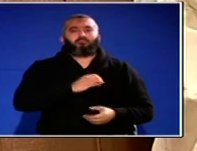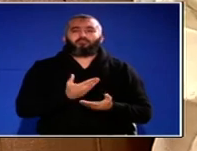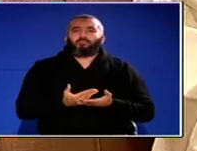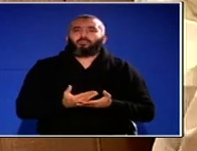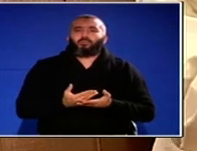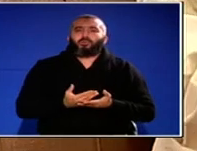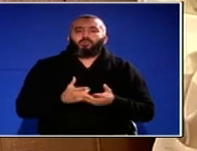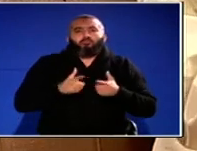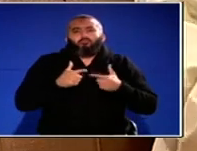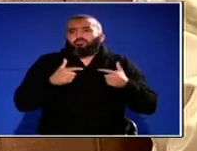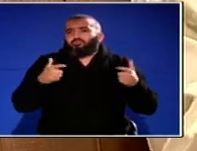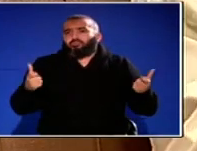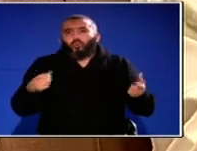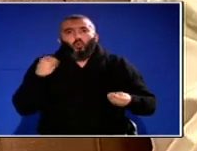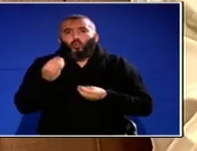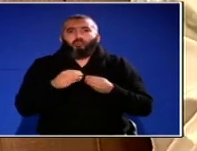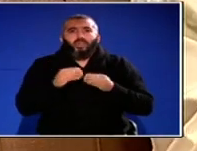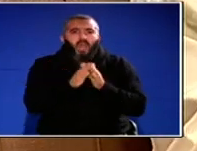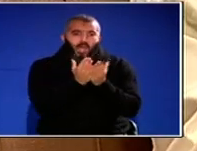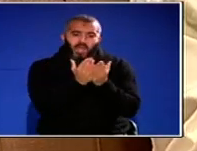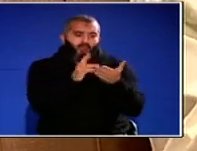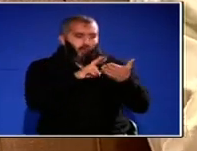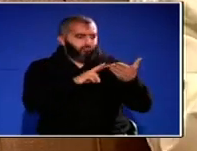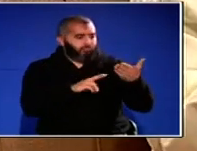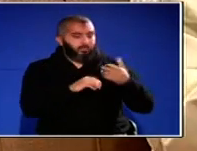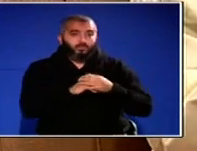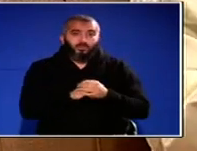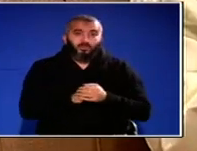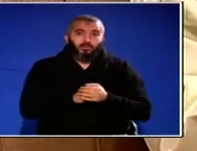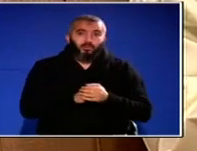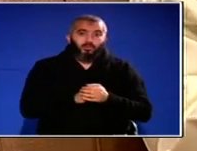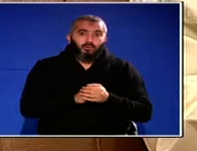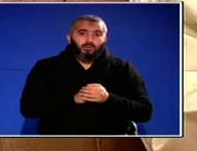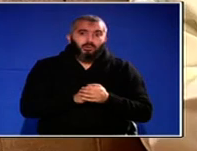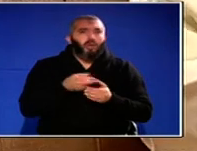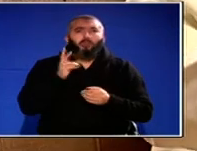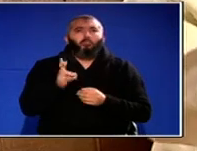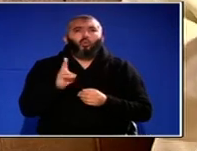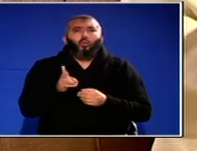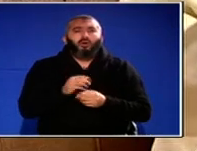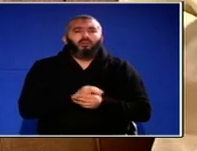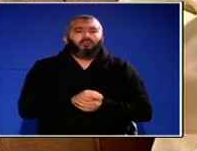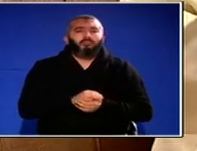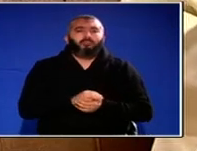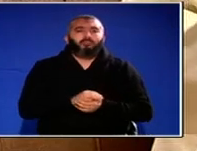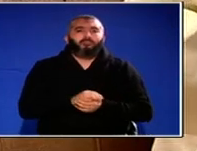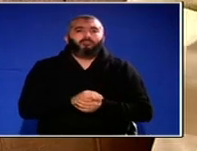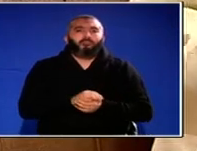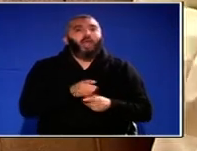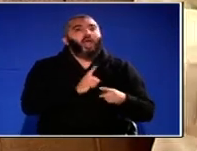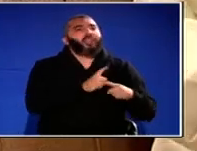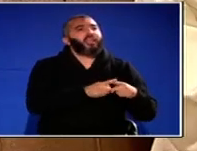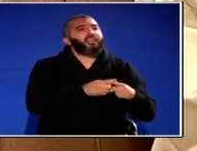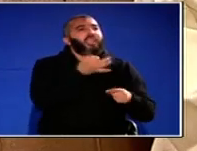أقرأ مقالا إن صح التعبير، ما المانع أن أقول صدق